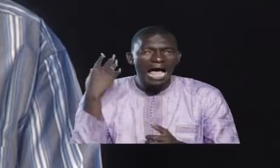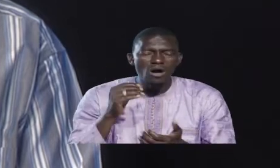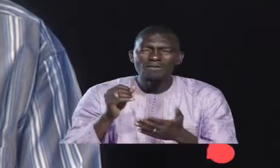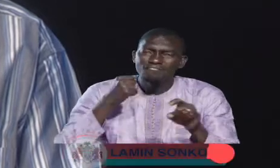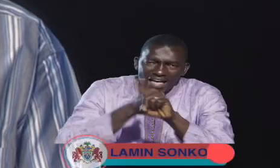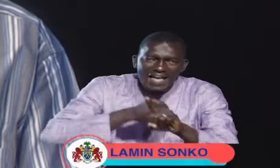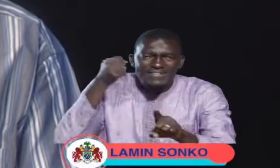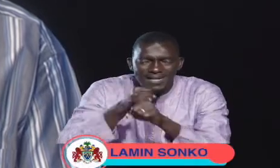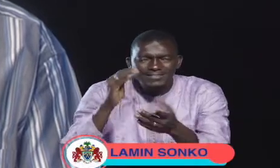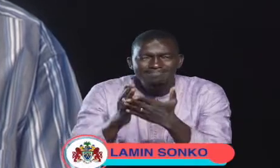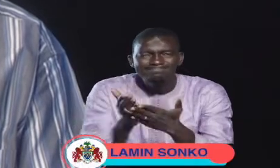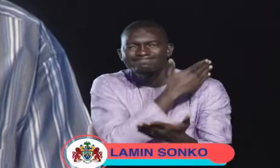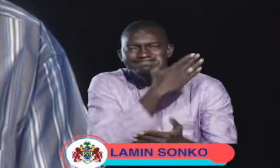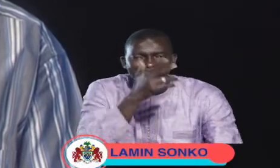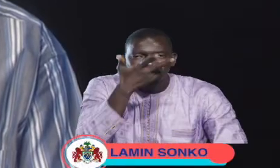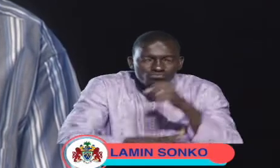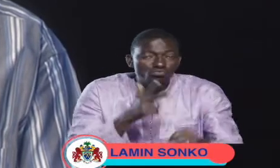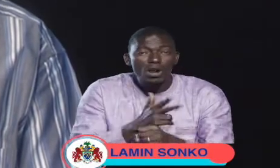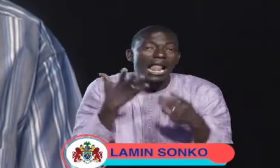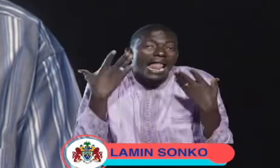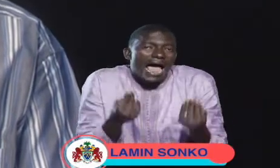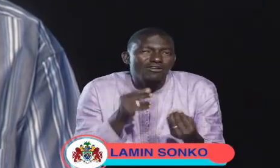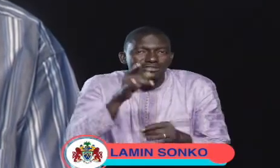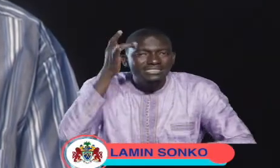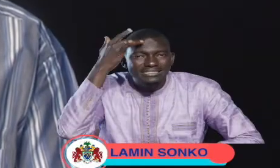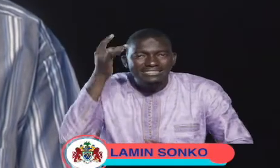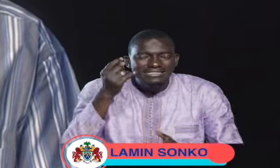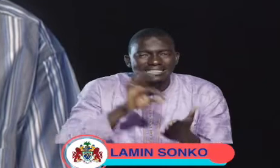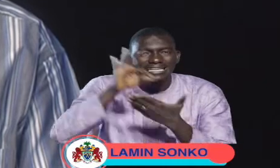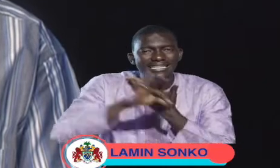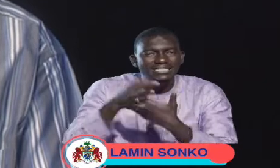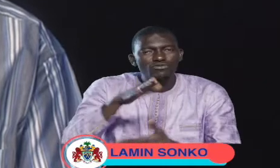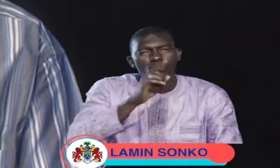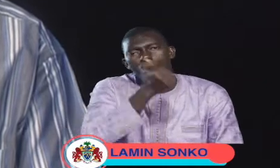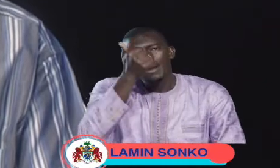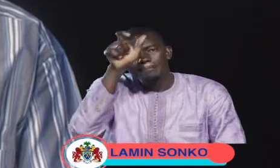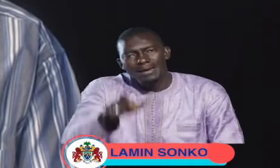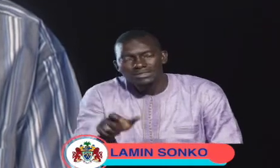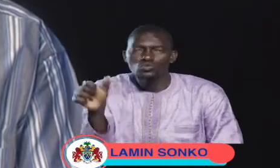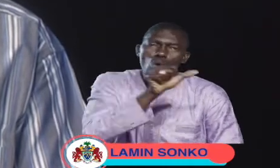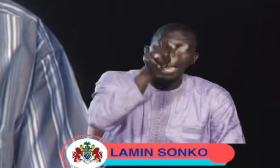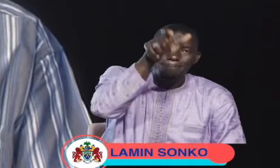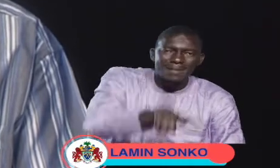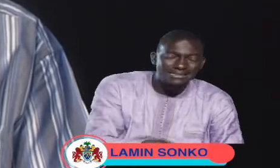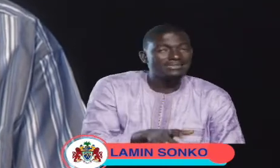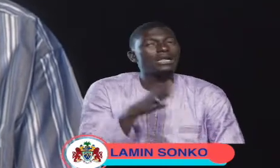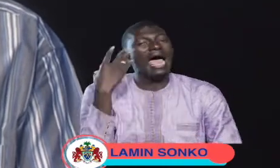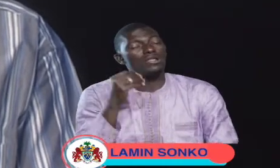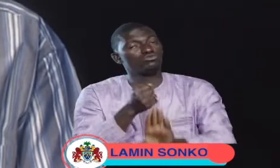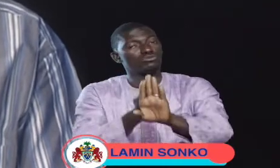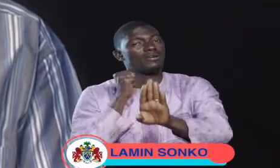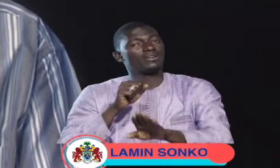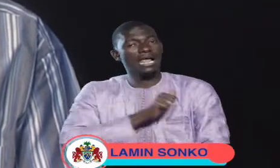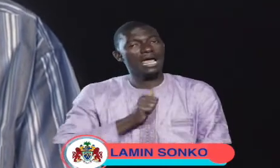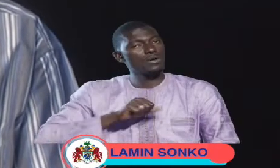no anen kura mo nyin fana ka saun ka bo mobala kata modo bala nyadine ani be fantan kan la nyamin a ni dunia ko no